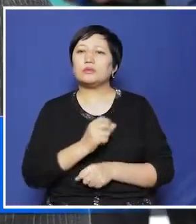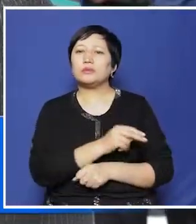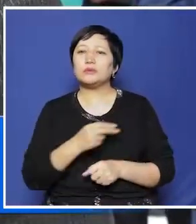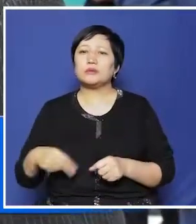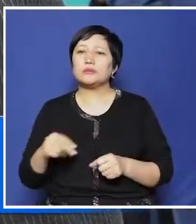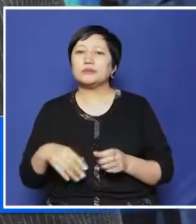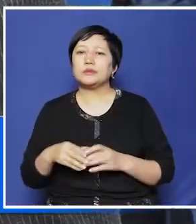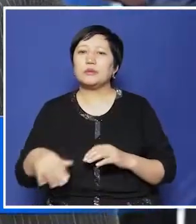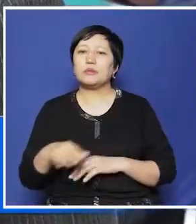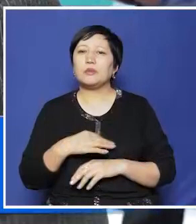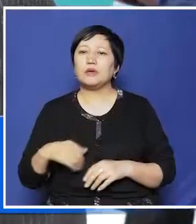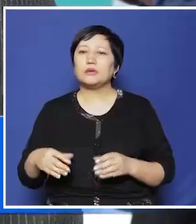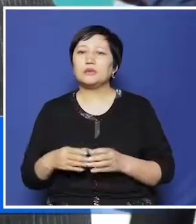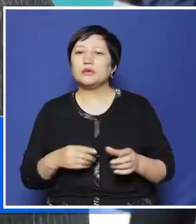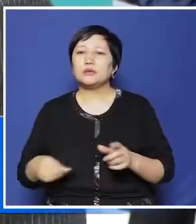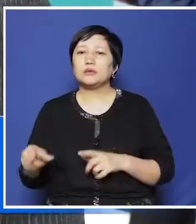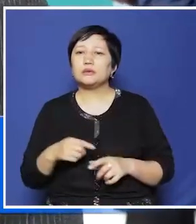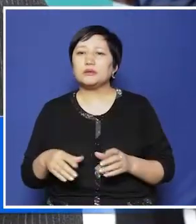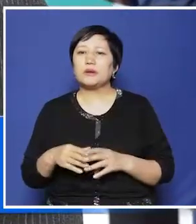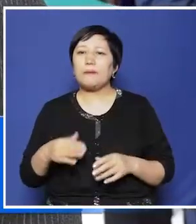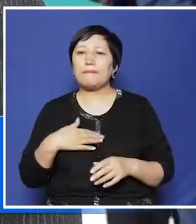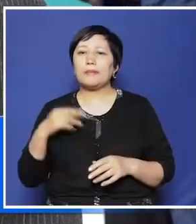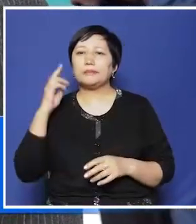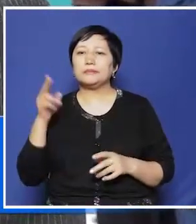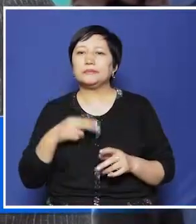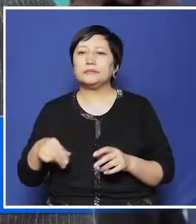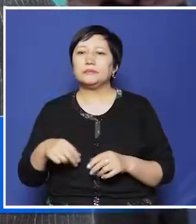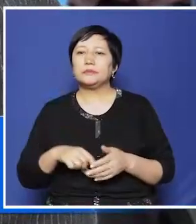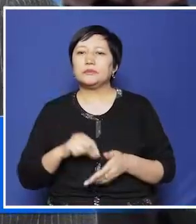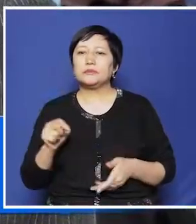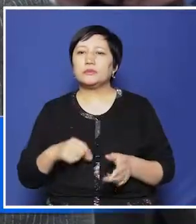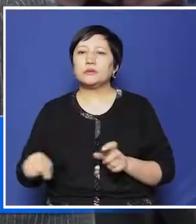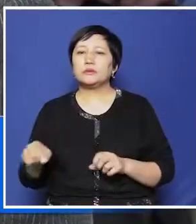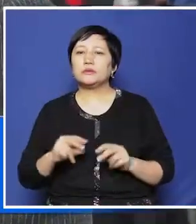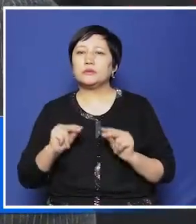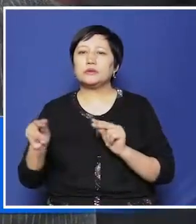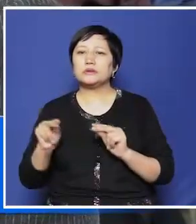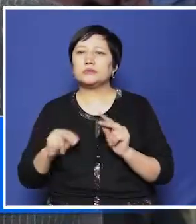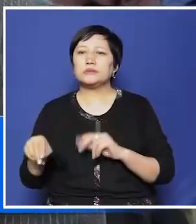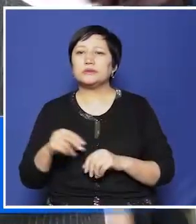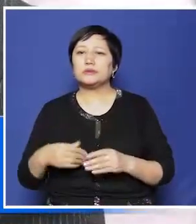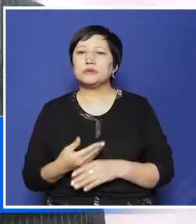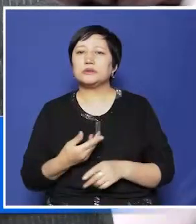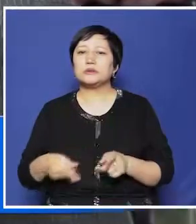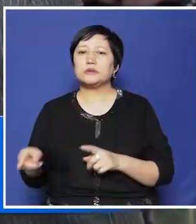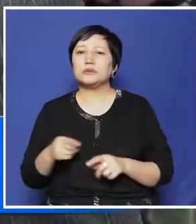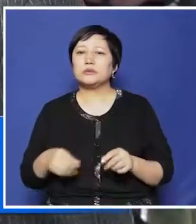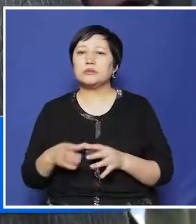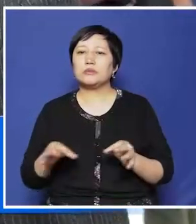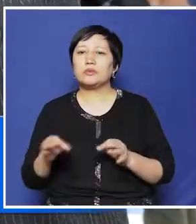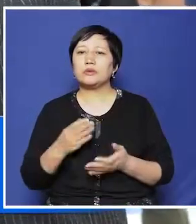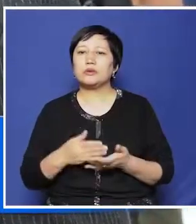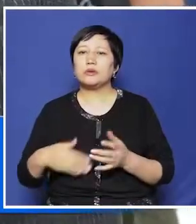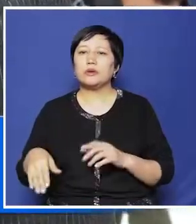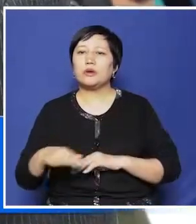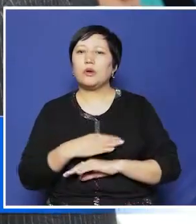болсын, барлығы жан-жақты қамтылған. Сондықтан мен ойлаймын, бұл алдағы сайлау шынында да жаңашылдыққа бет бұрған бір үлкен құбылыс болады